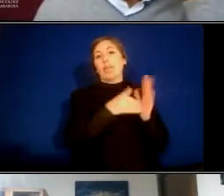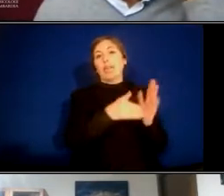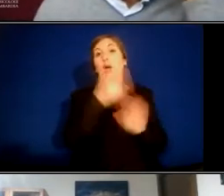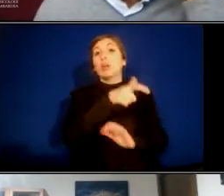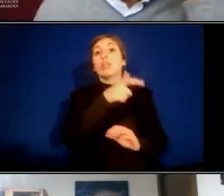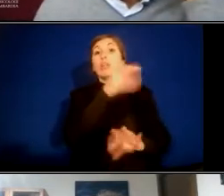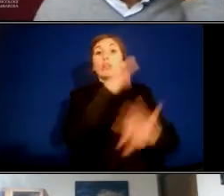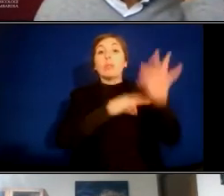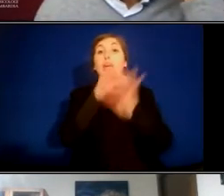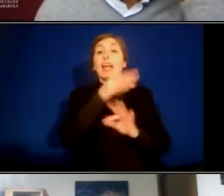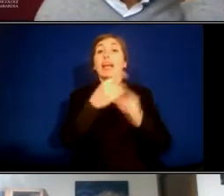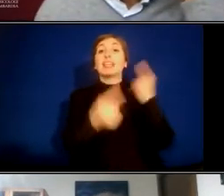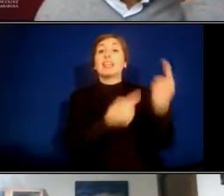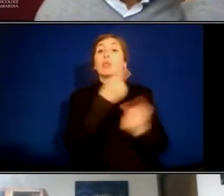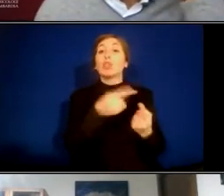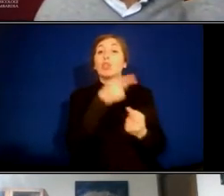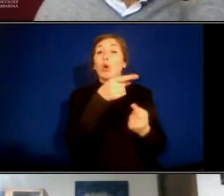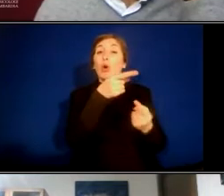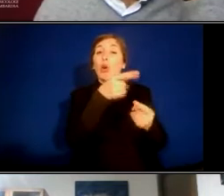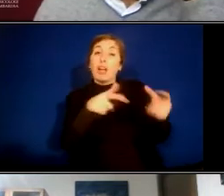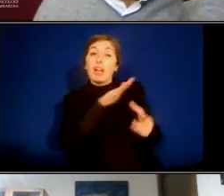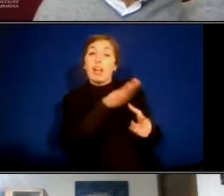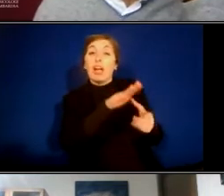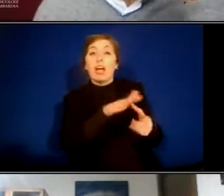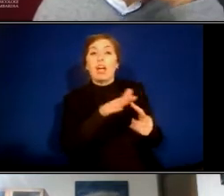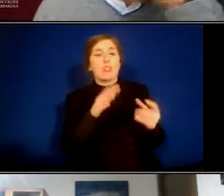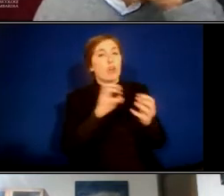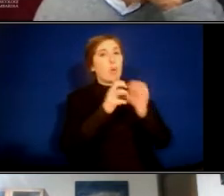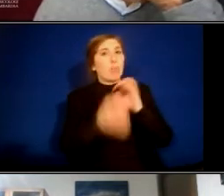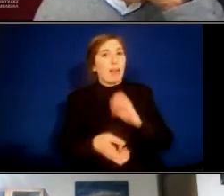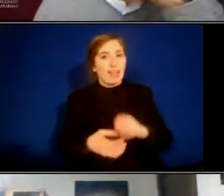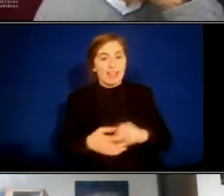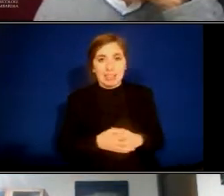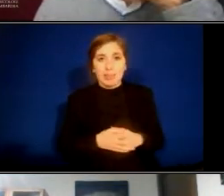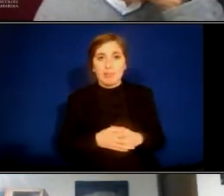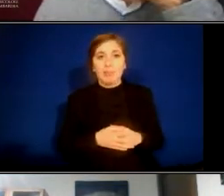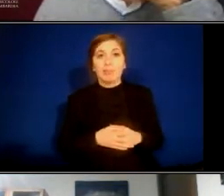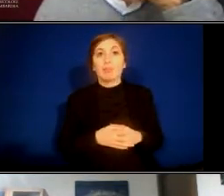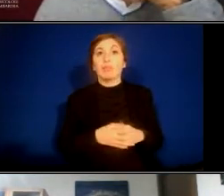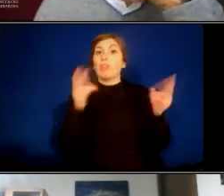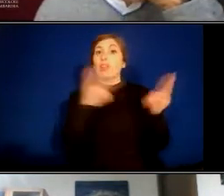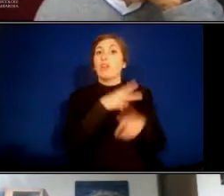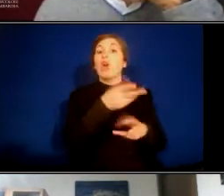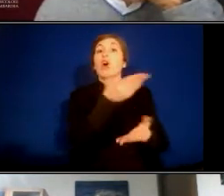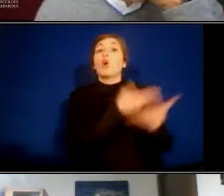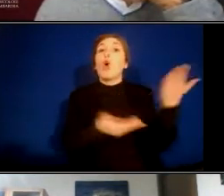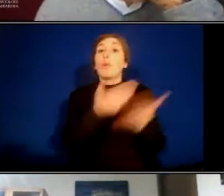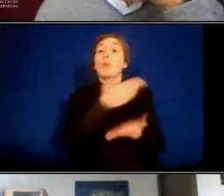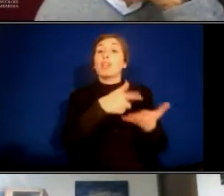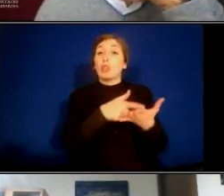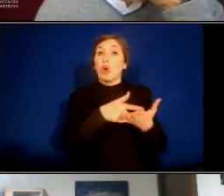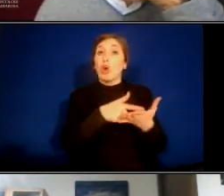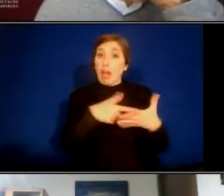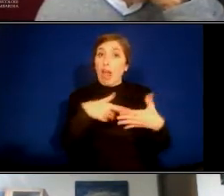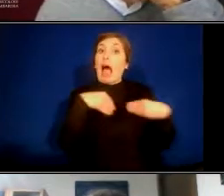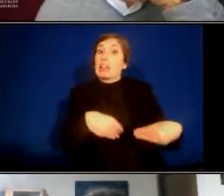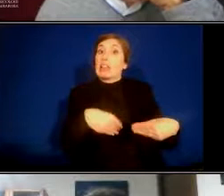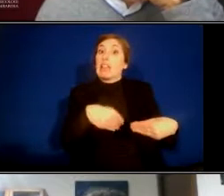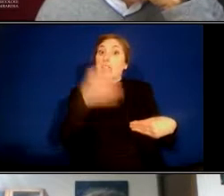situazione è complessa. In Moldova, quindi, dove c'è una cooperazione attiva di Caritas Ambrosiana, ecco, anche